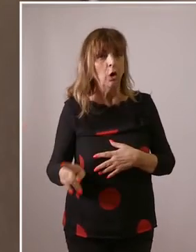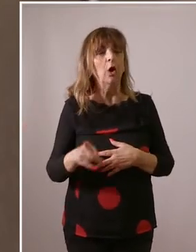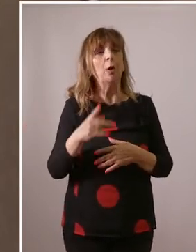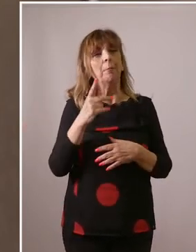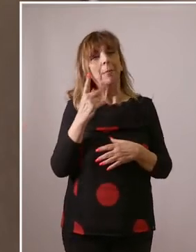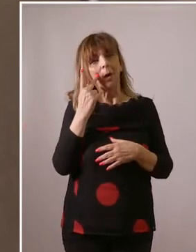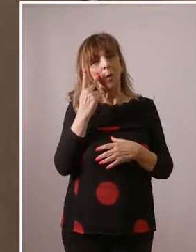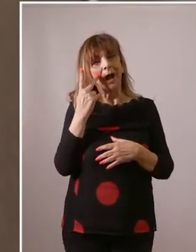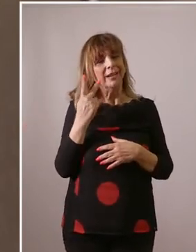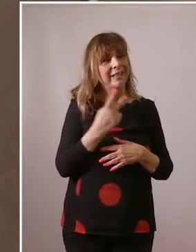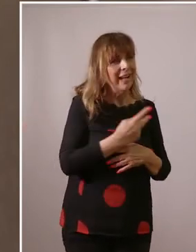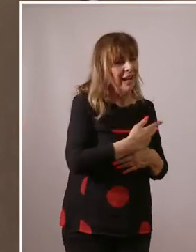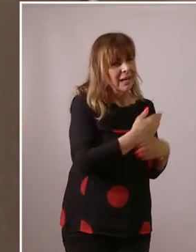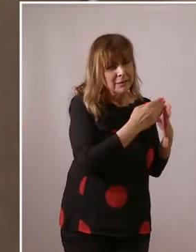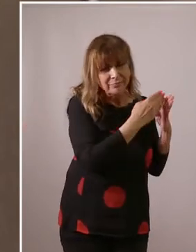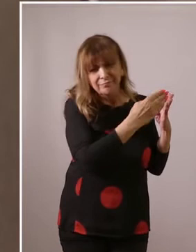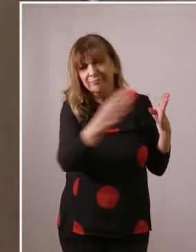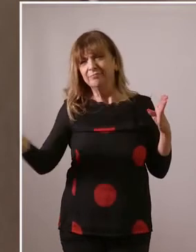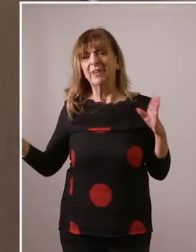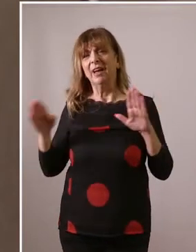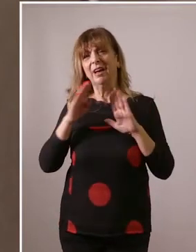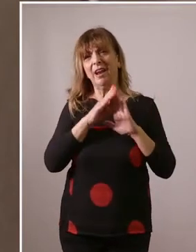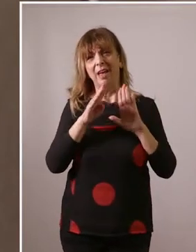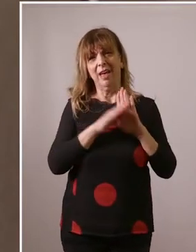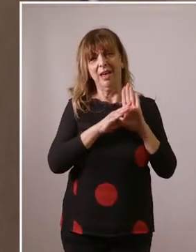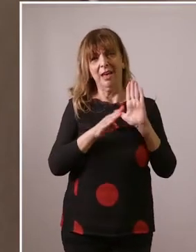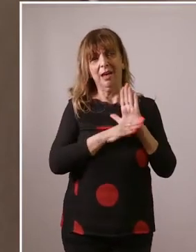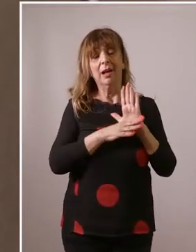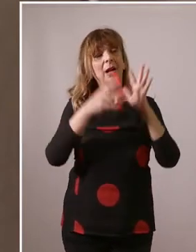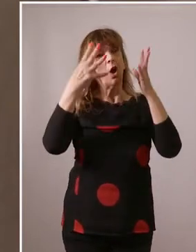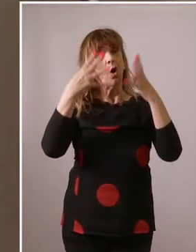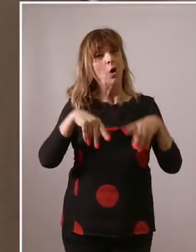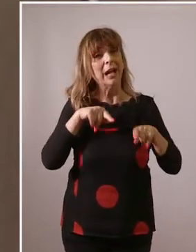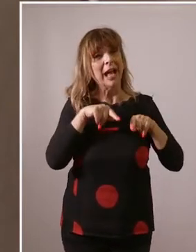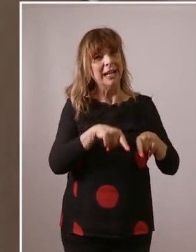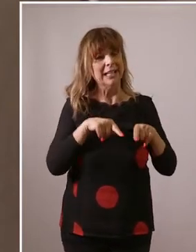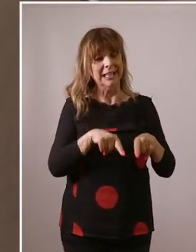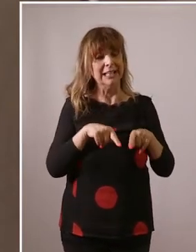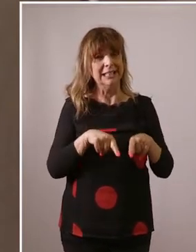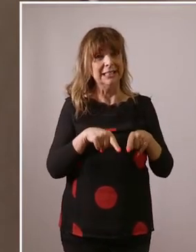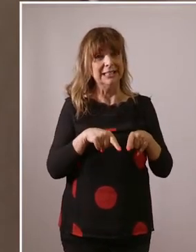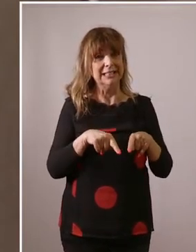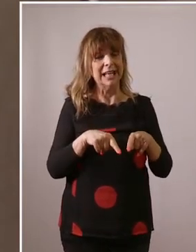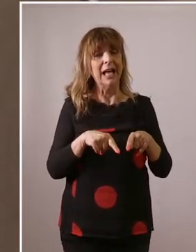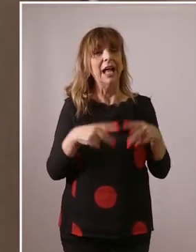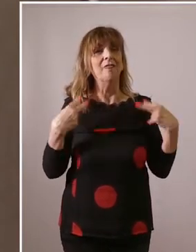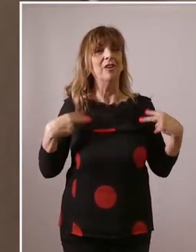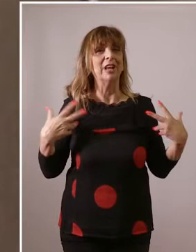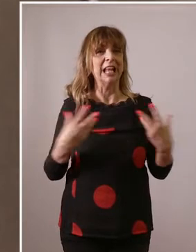complessità delle regole che presiedono che organizzano una determinata convivenza